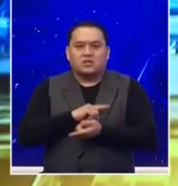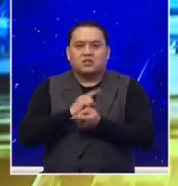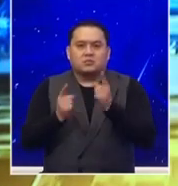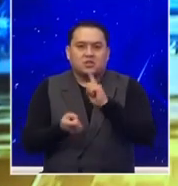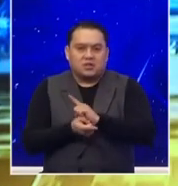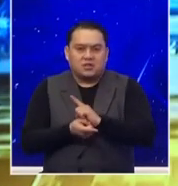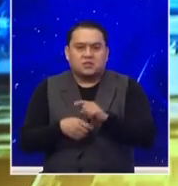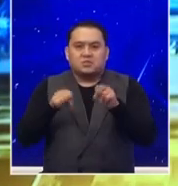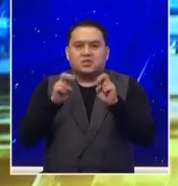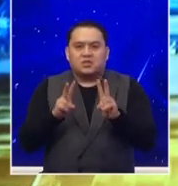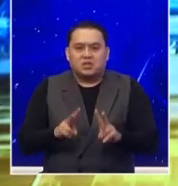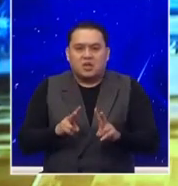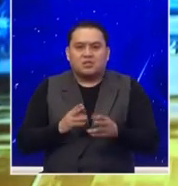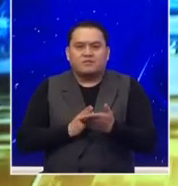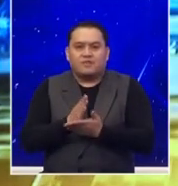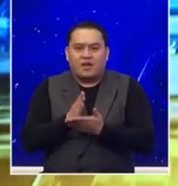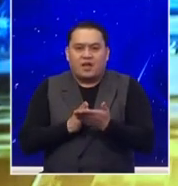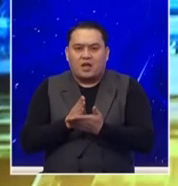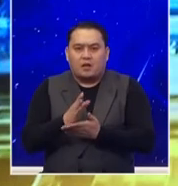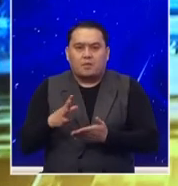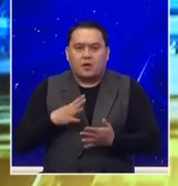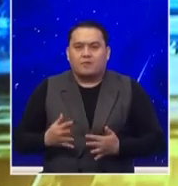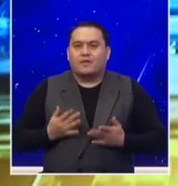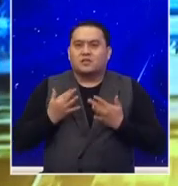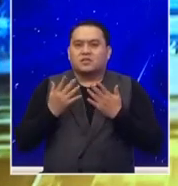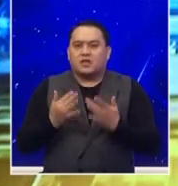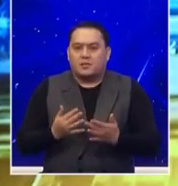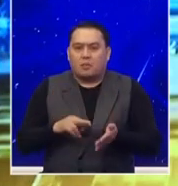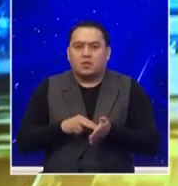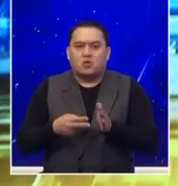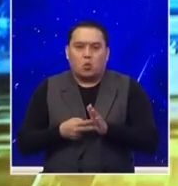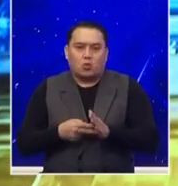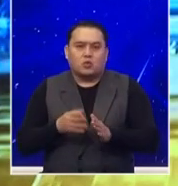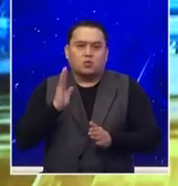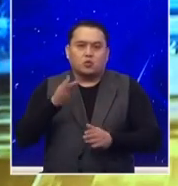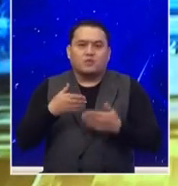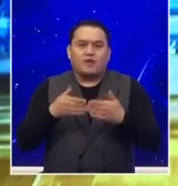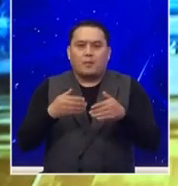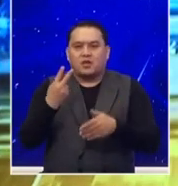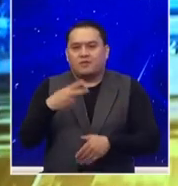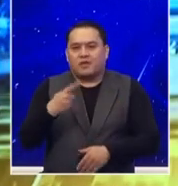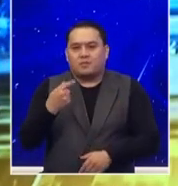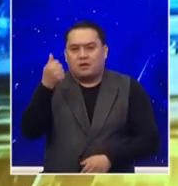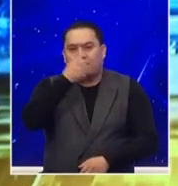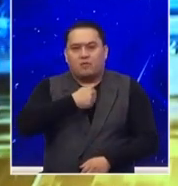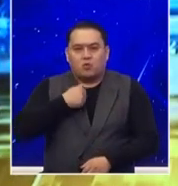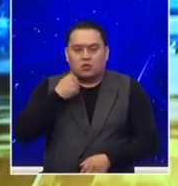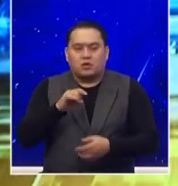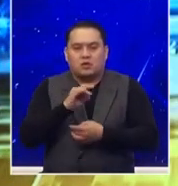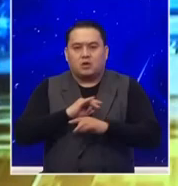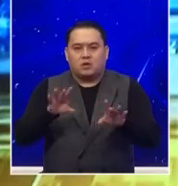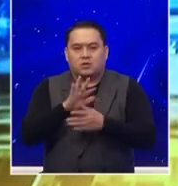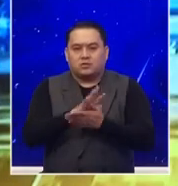изменился. Специалисты какой сферы сейчас оказались более востребованы и кем планируют стать выпускники 2021